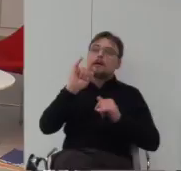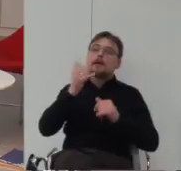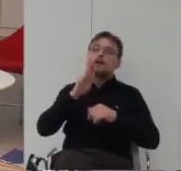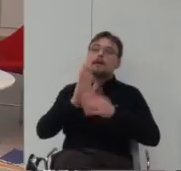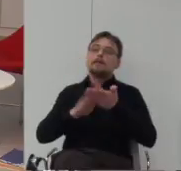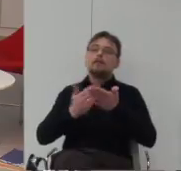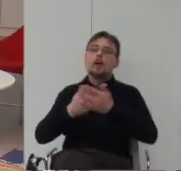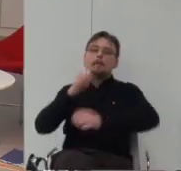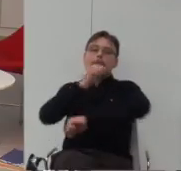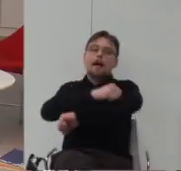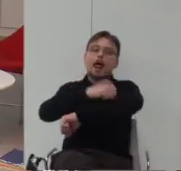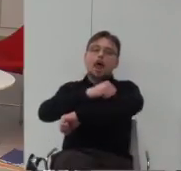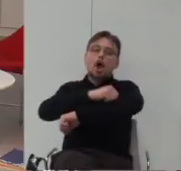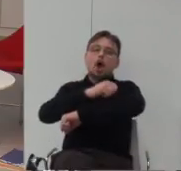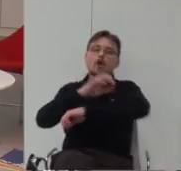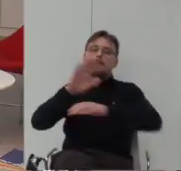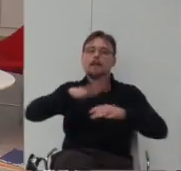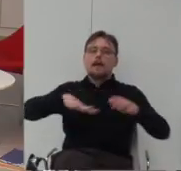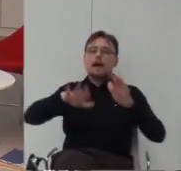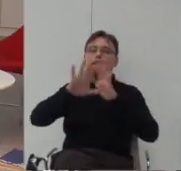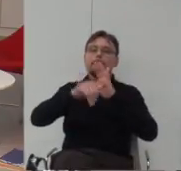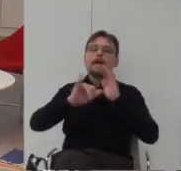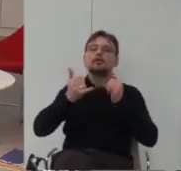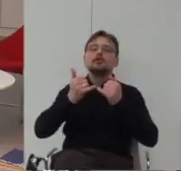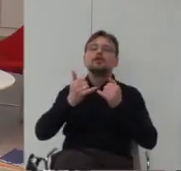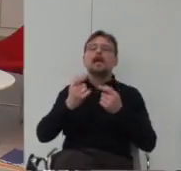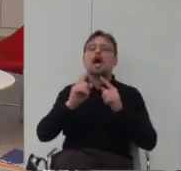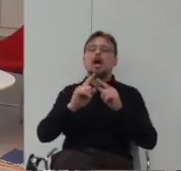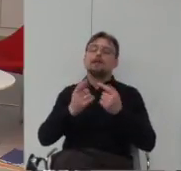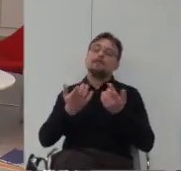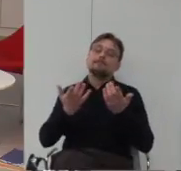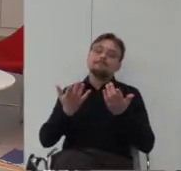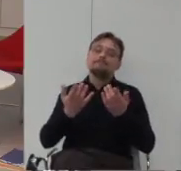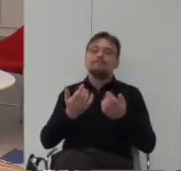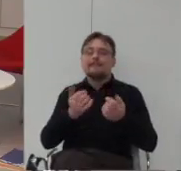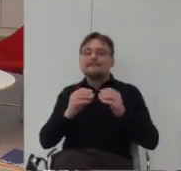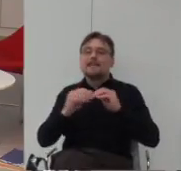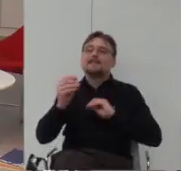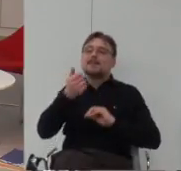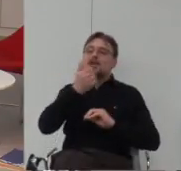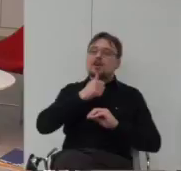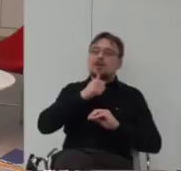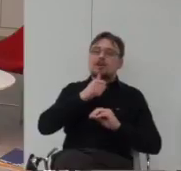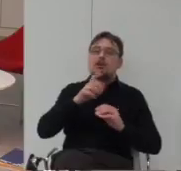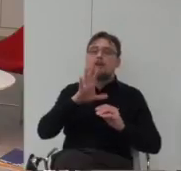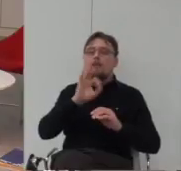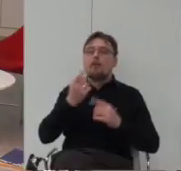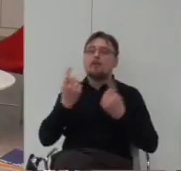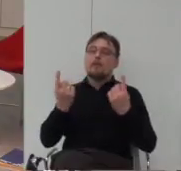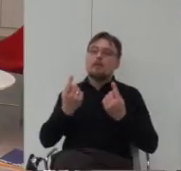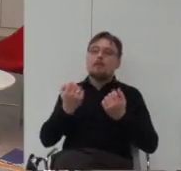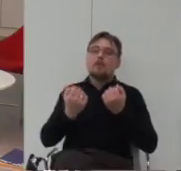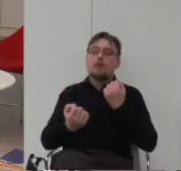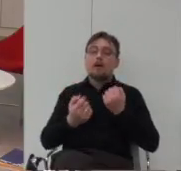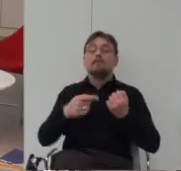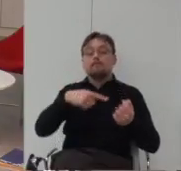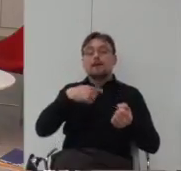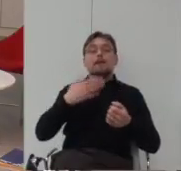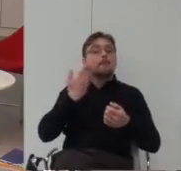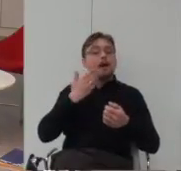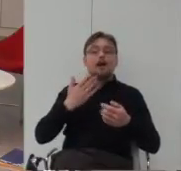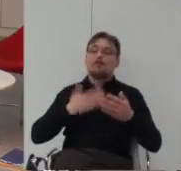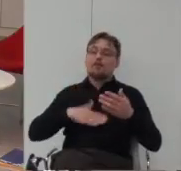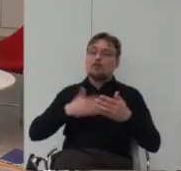zazielenić balkony w mieście? Bo ciężko z tą promocją, a na pewno Wam się to podoba.